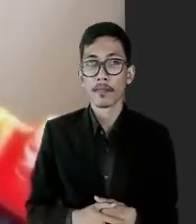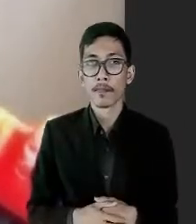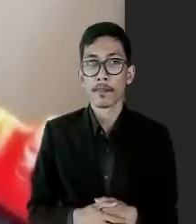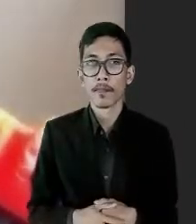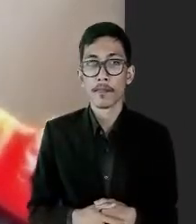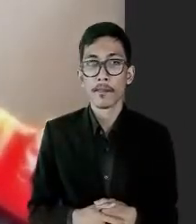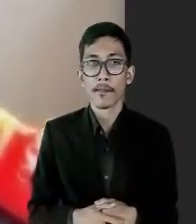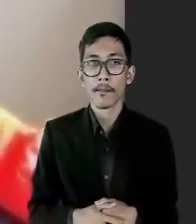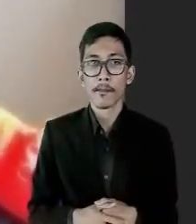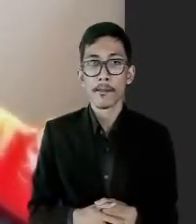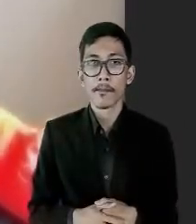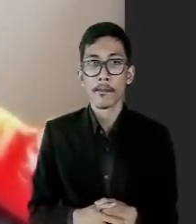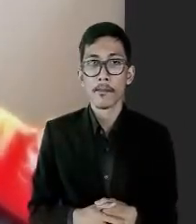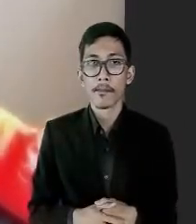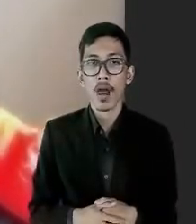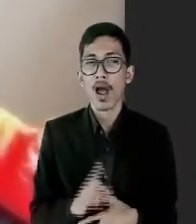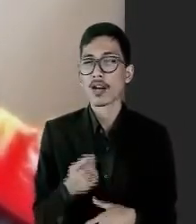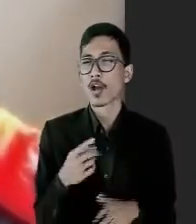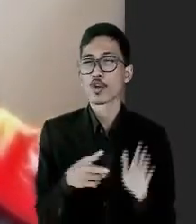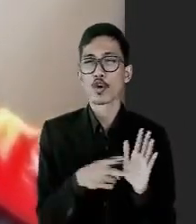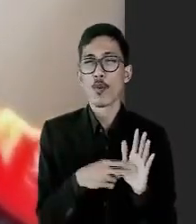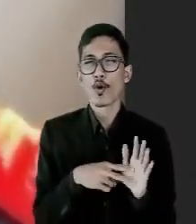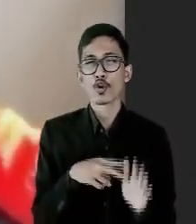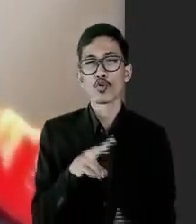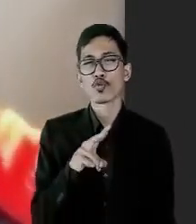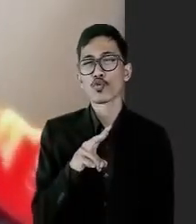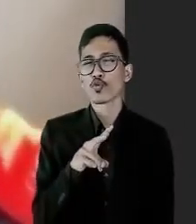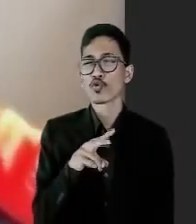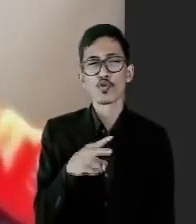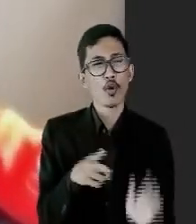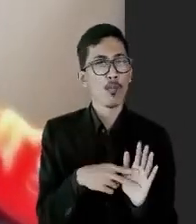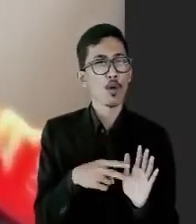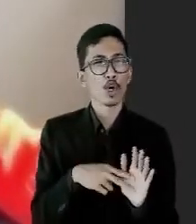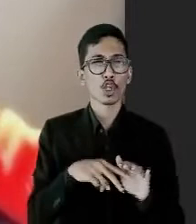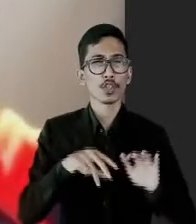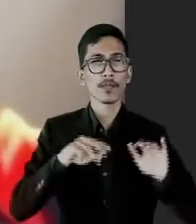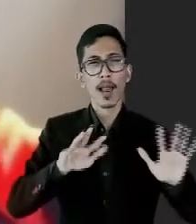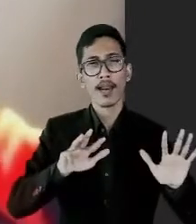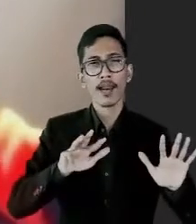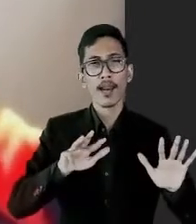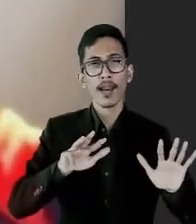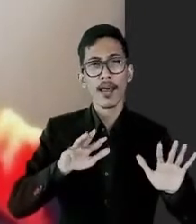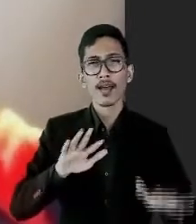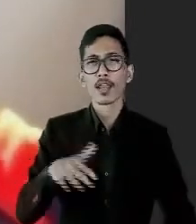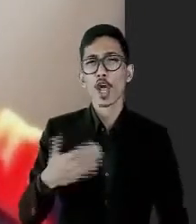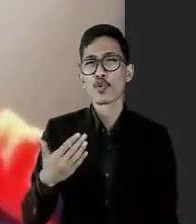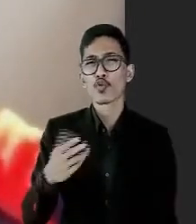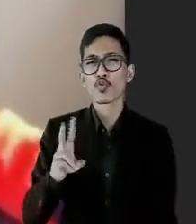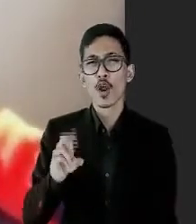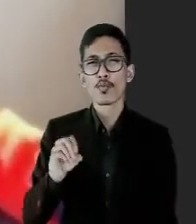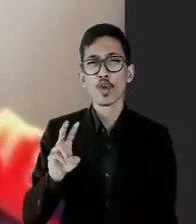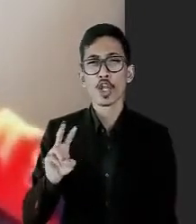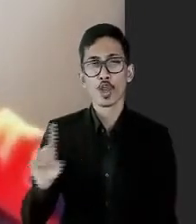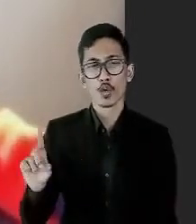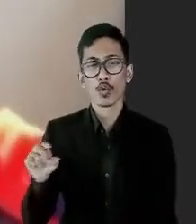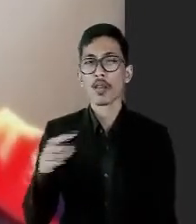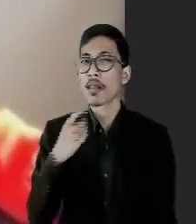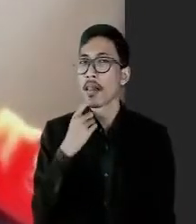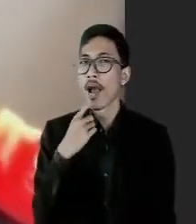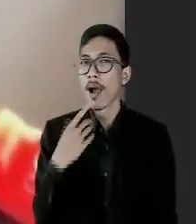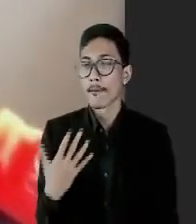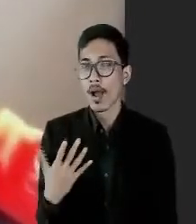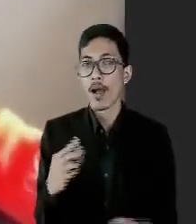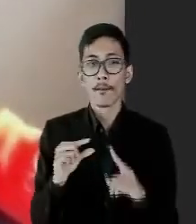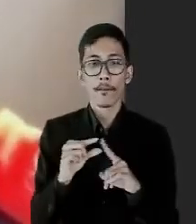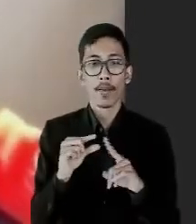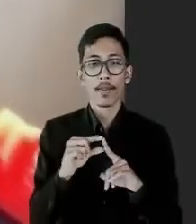instruksi nomor 9 tahun 2021 tentang pemberlakuan pembatasan